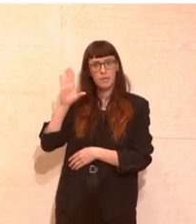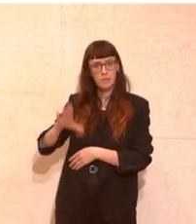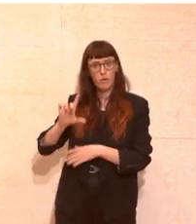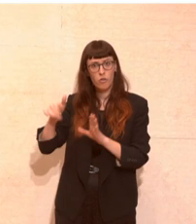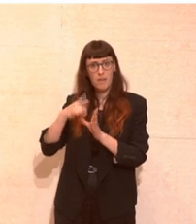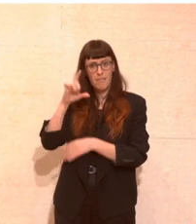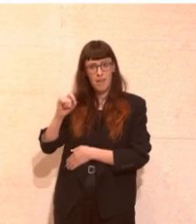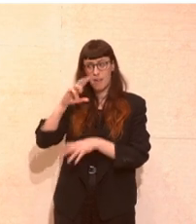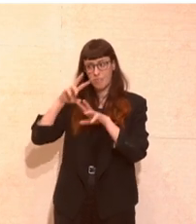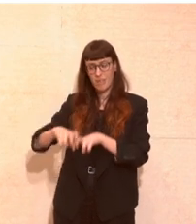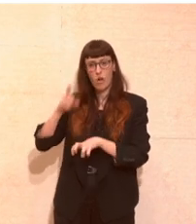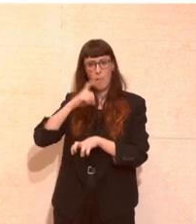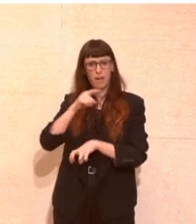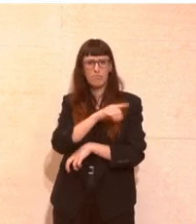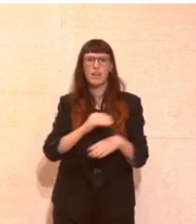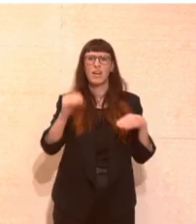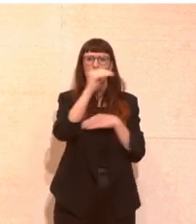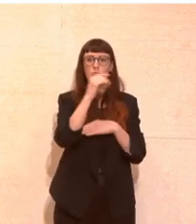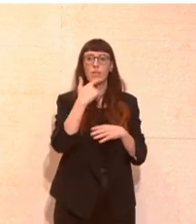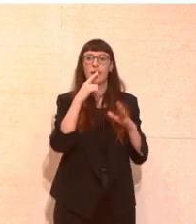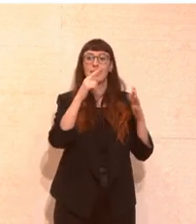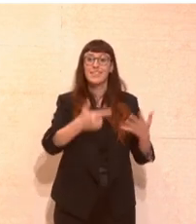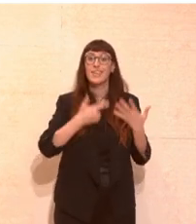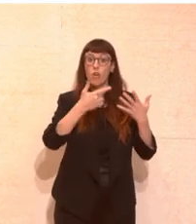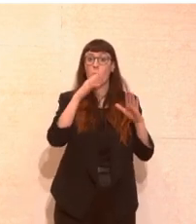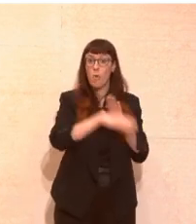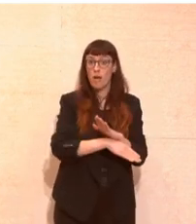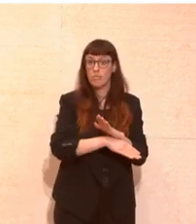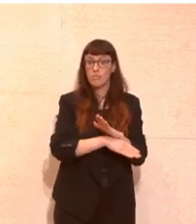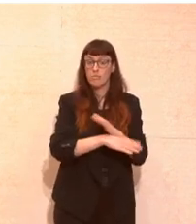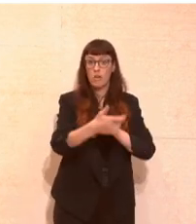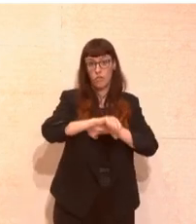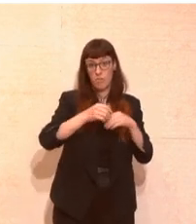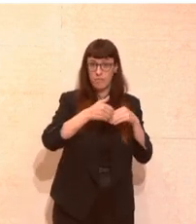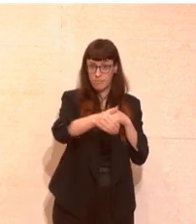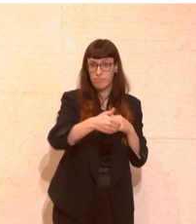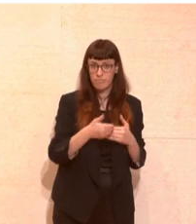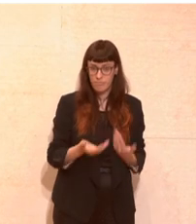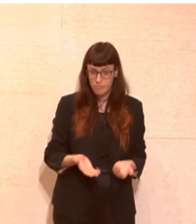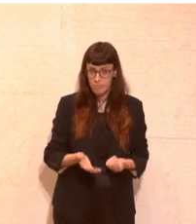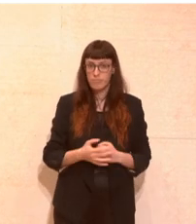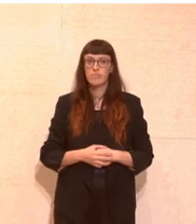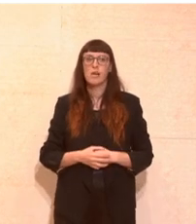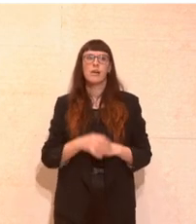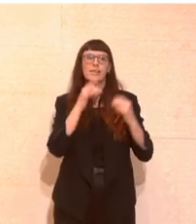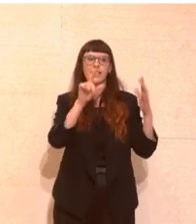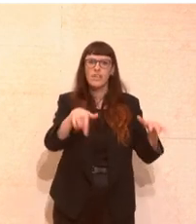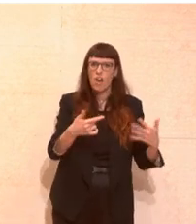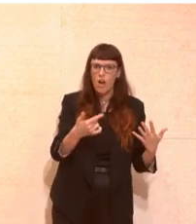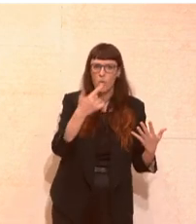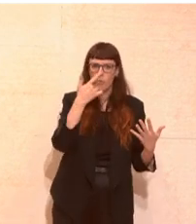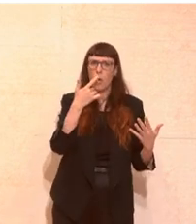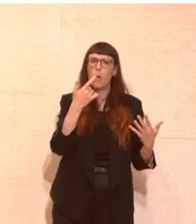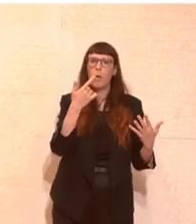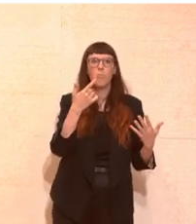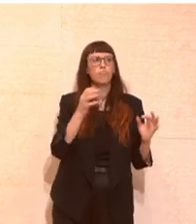Français dormaient moins que 7 heures en moyenne en semaine. Alors, on pourrait se dire, bon, 7 heures, ça semble pas si peu que ça. Est-ce que c'est vraiment,